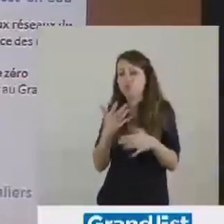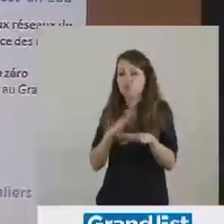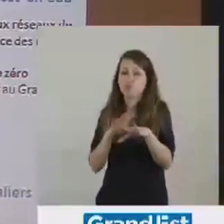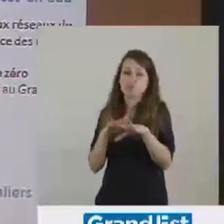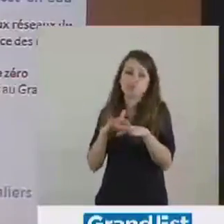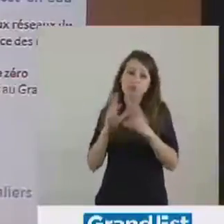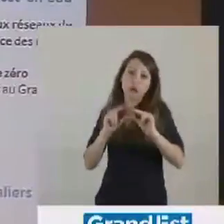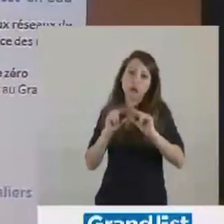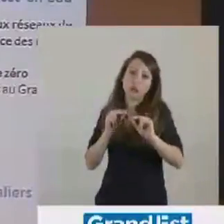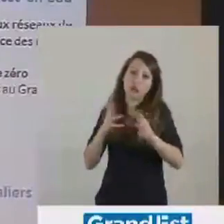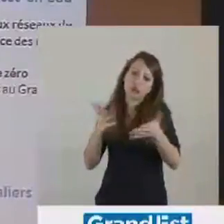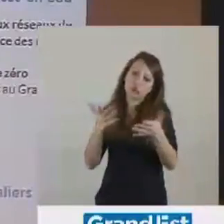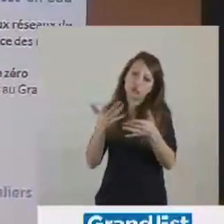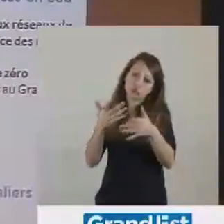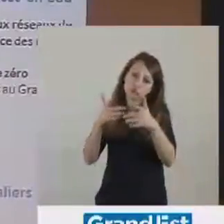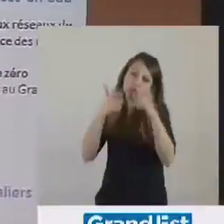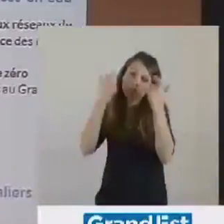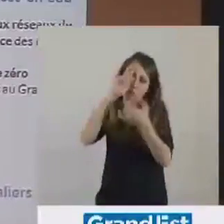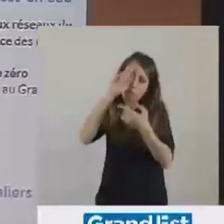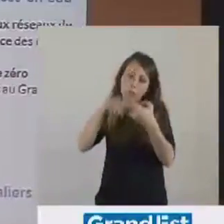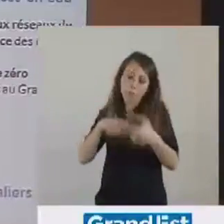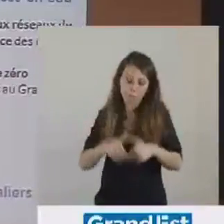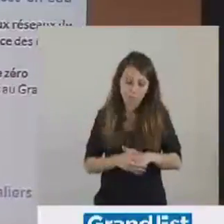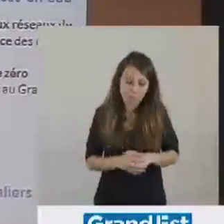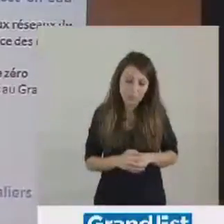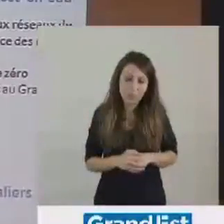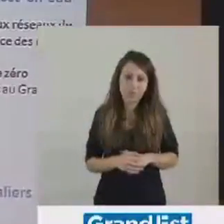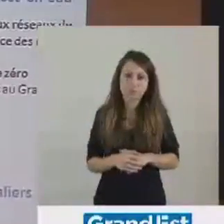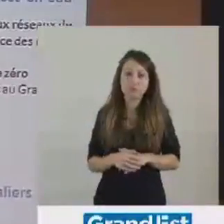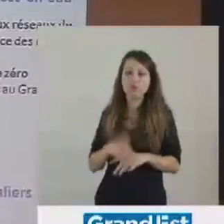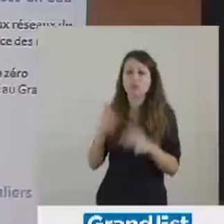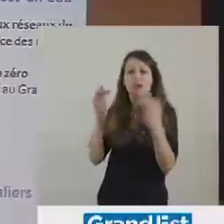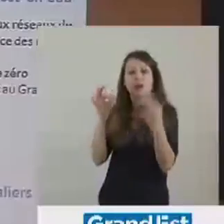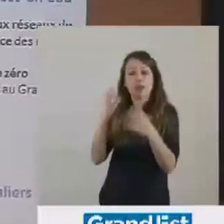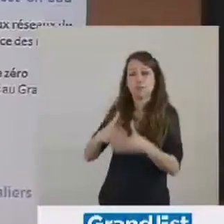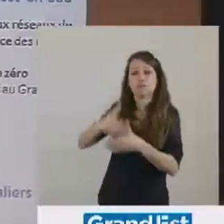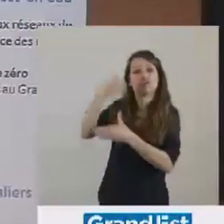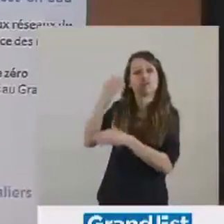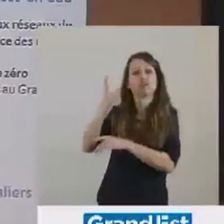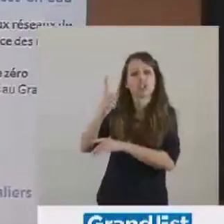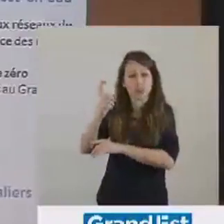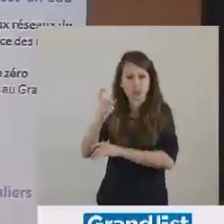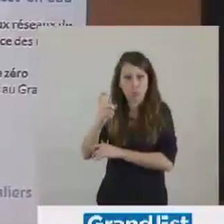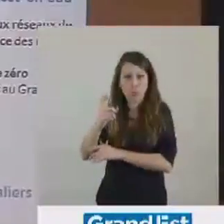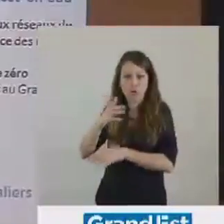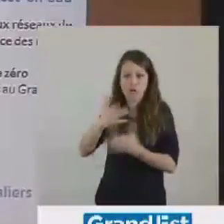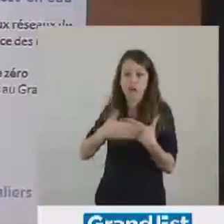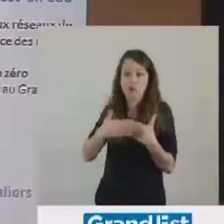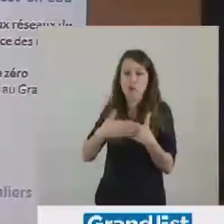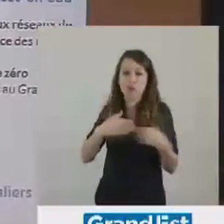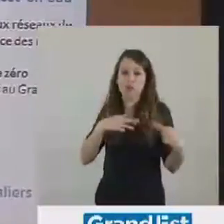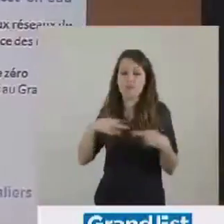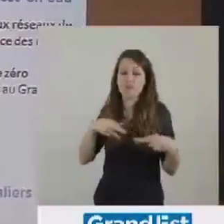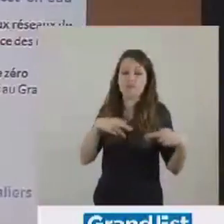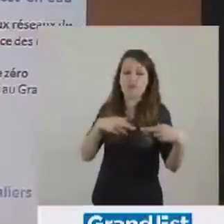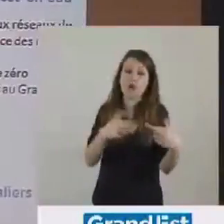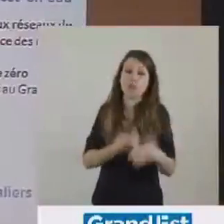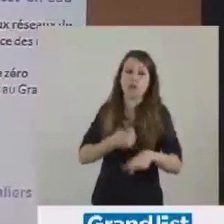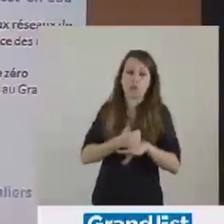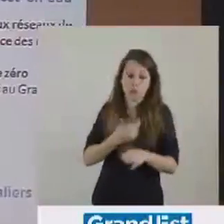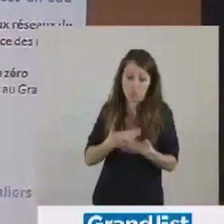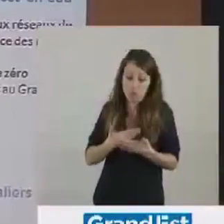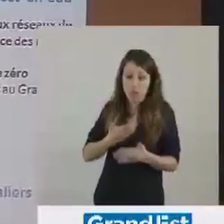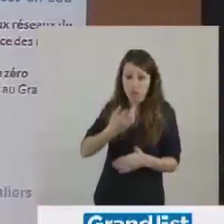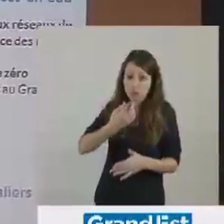lignes directives. Donc notre position de château d'eau en amont des principaux fleuves nous confère de fait une